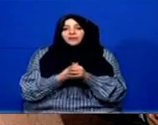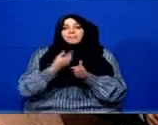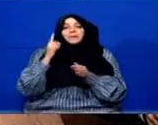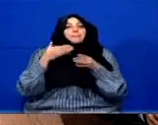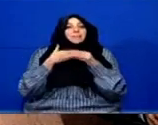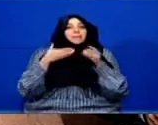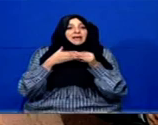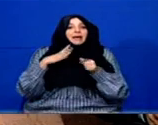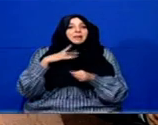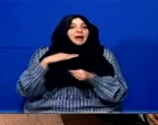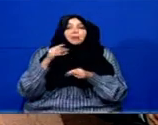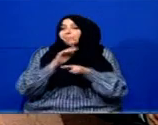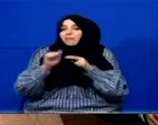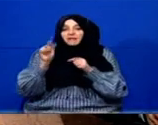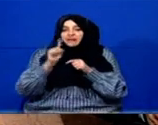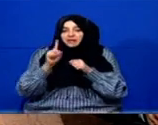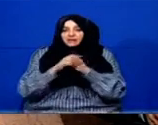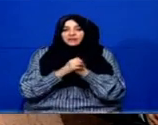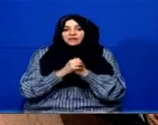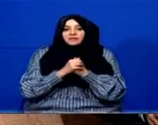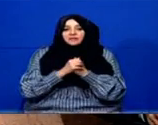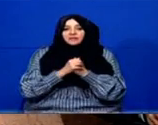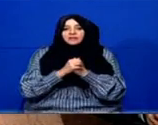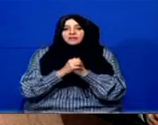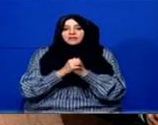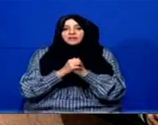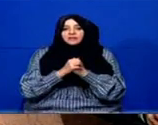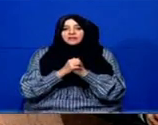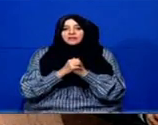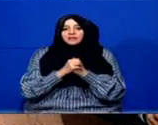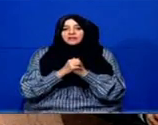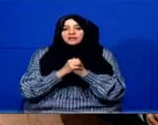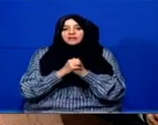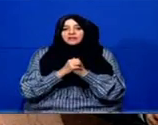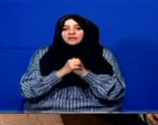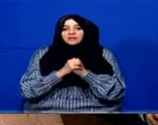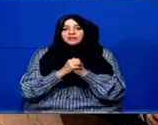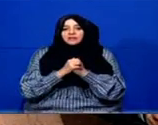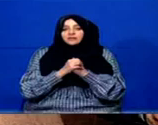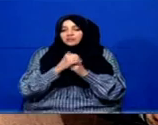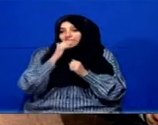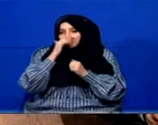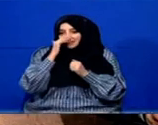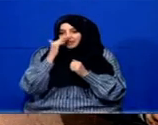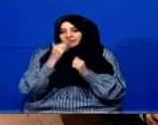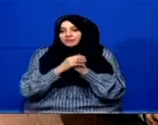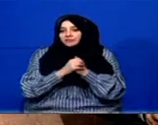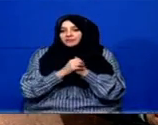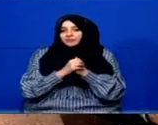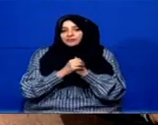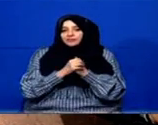تسكموش يعني فتحت غير هنا بعقد جزائري والفاتحه تاع على سنه الله